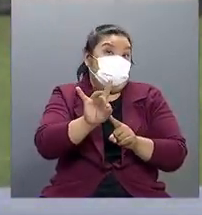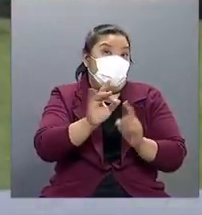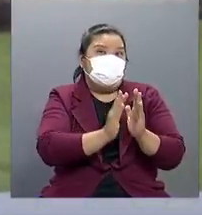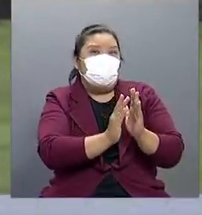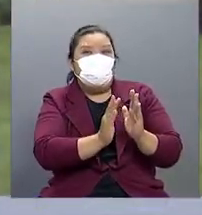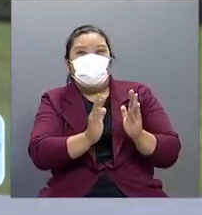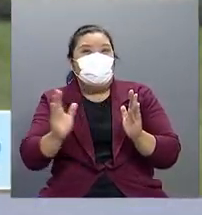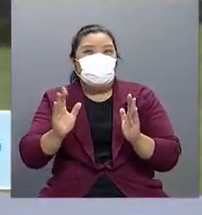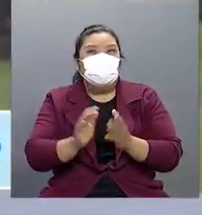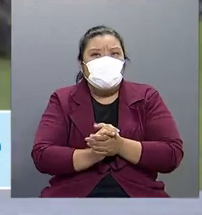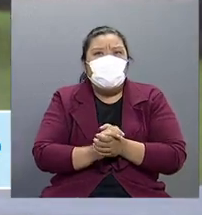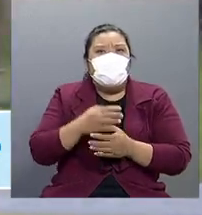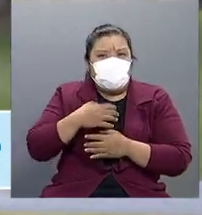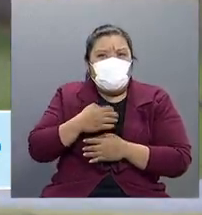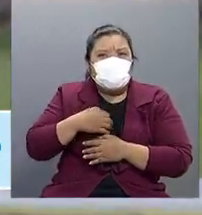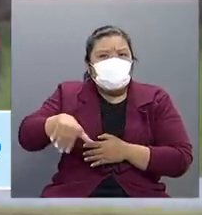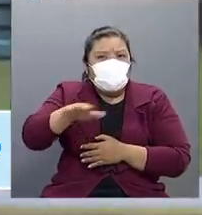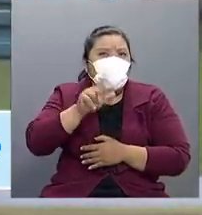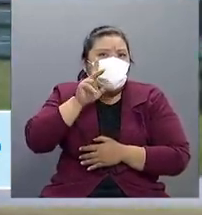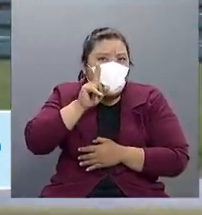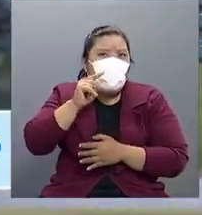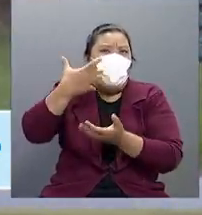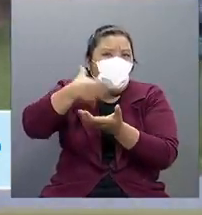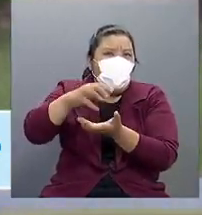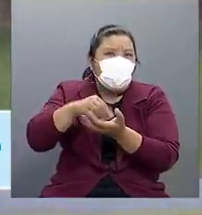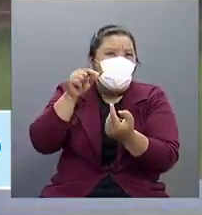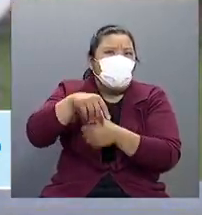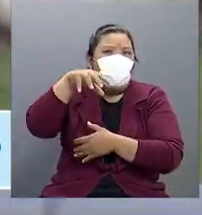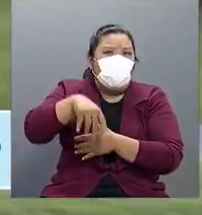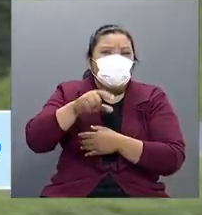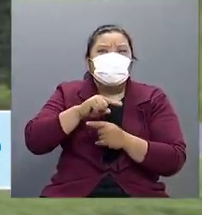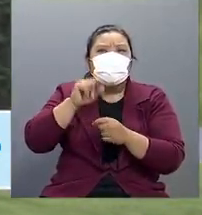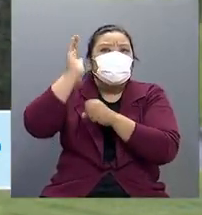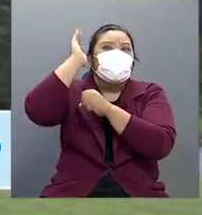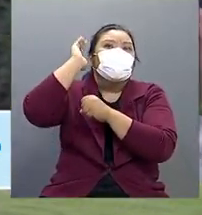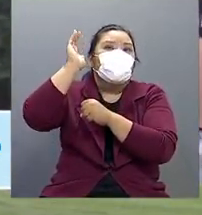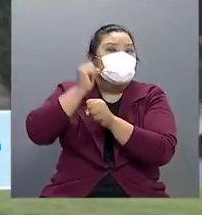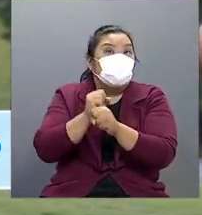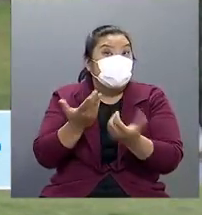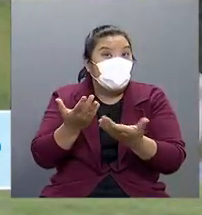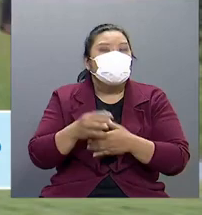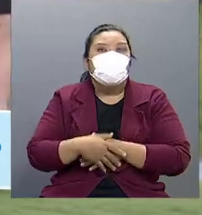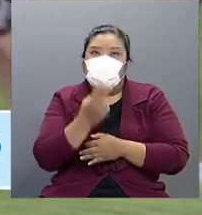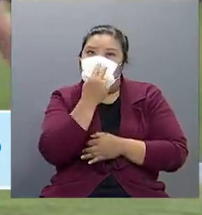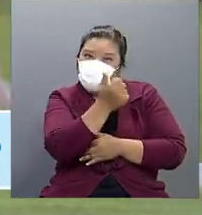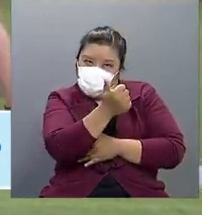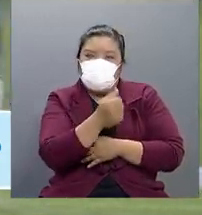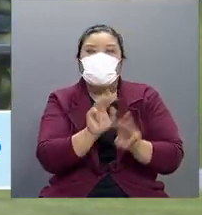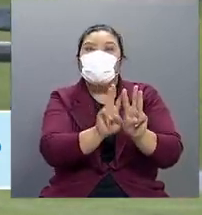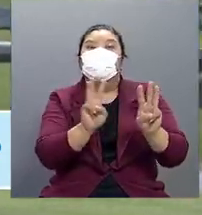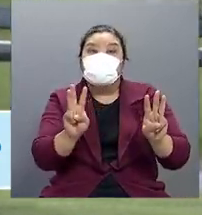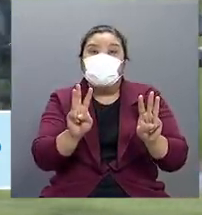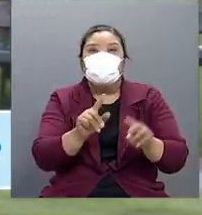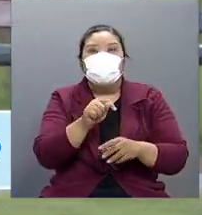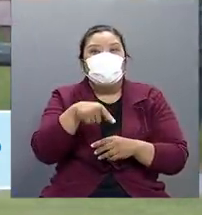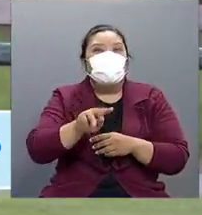ได้รับข้อมูลข่าวสารนะคะจากสำนักงานประชาสัมพันธ์กรุงเทพมหานครค่ะสามารถติดตามได้ที่เว็บไซต์